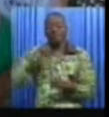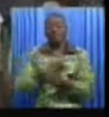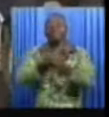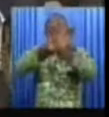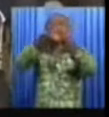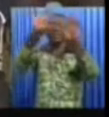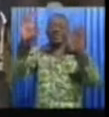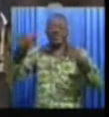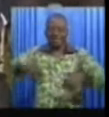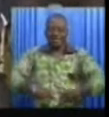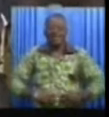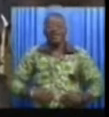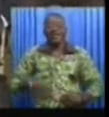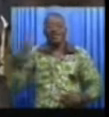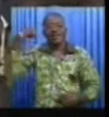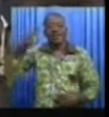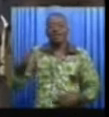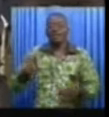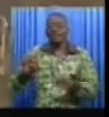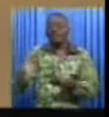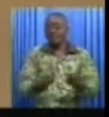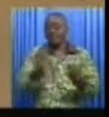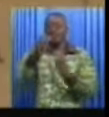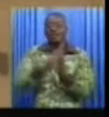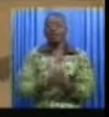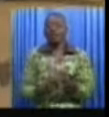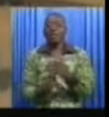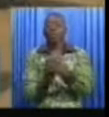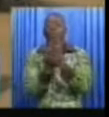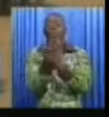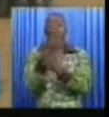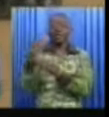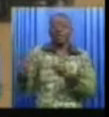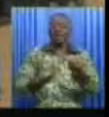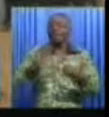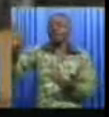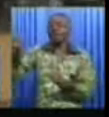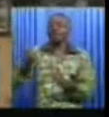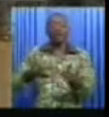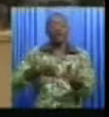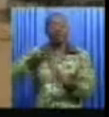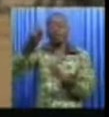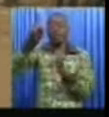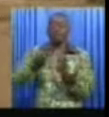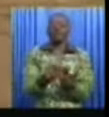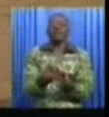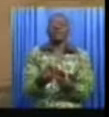jeunesse et ses actions se résument en la promotion des activités socio-professionnelles.